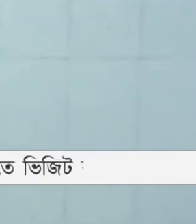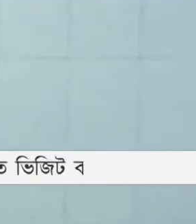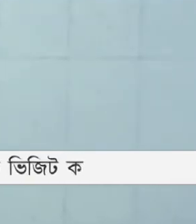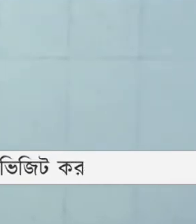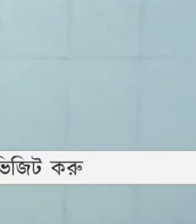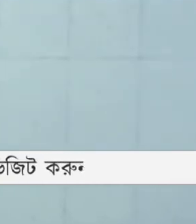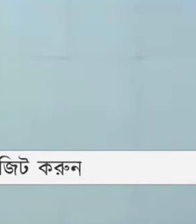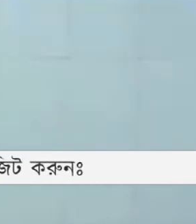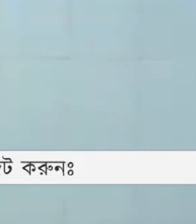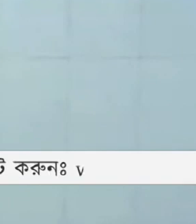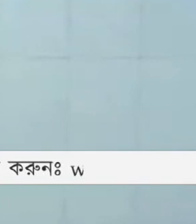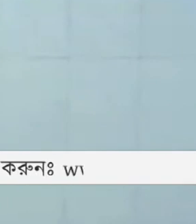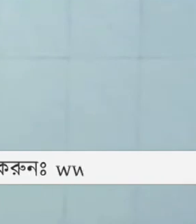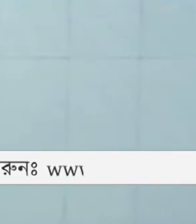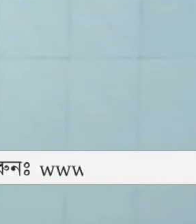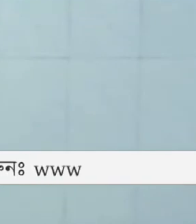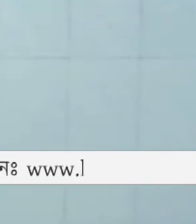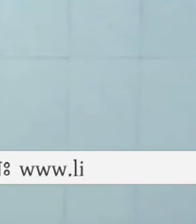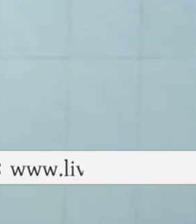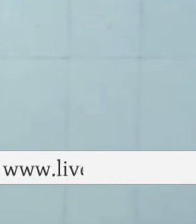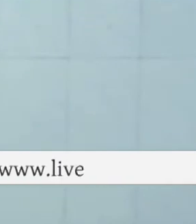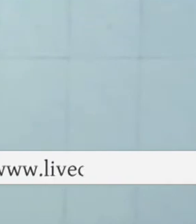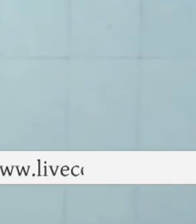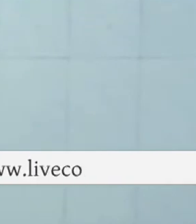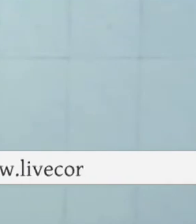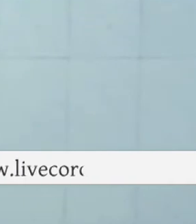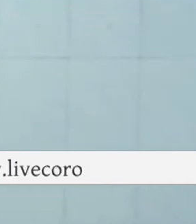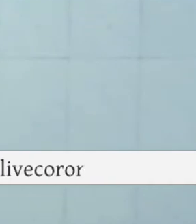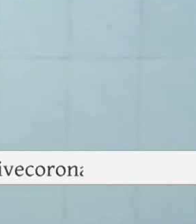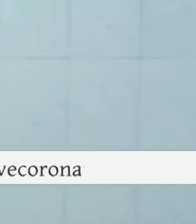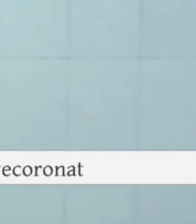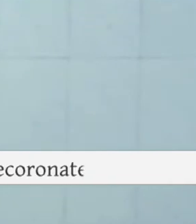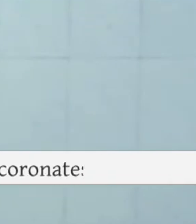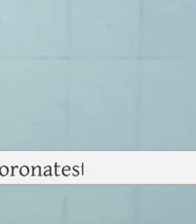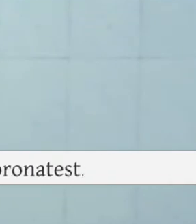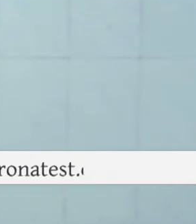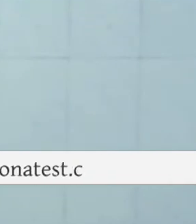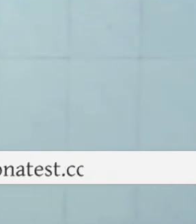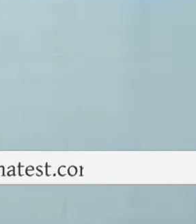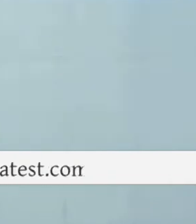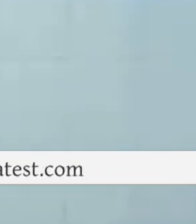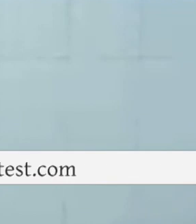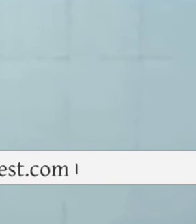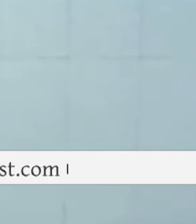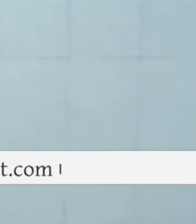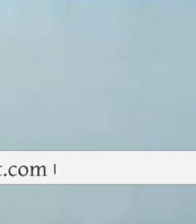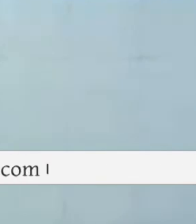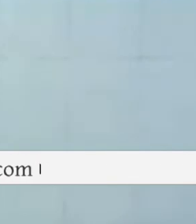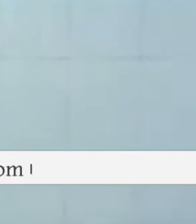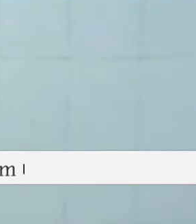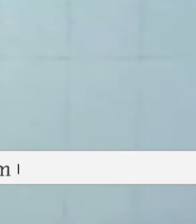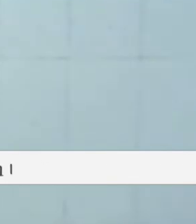16,26,104 জনকে এই মোবাইল ফোন এবং হটলাইনের মাধ্যমে মোবাইল ফোন এবং ওয়েবসাইটের মাধ্যমে স্বাস্থ্য পরামর্শ দেওয়া হয়েছে। আমাদের